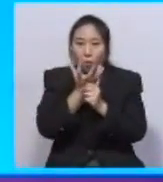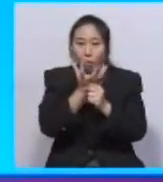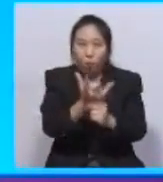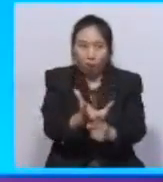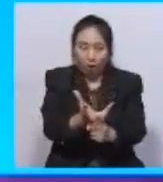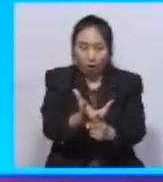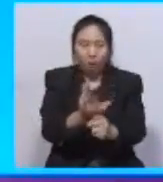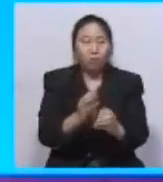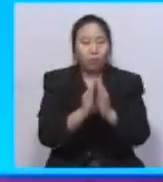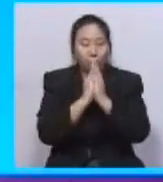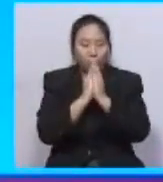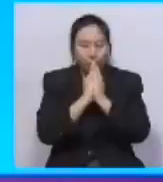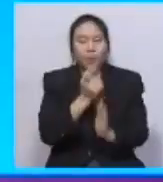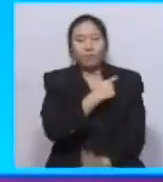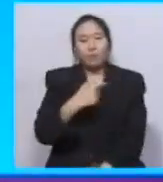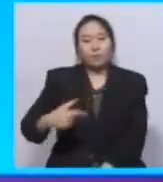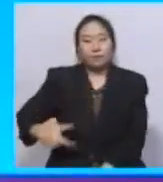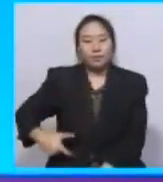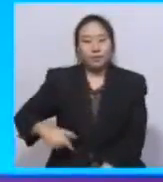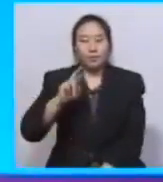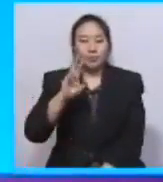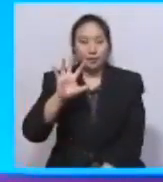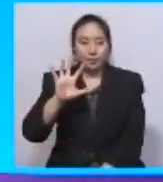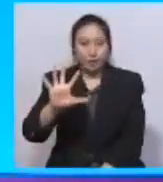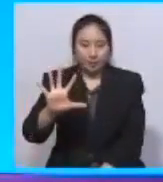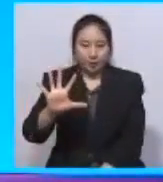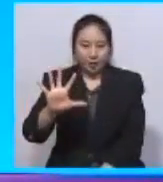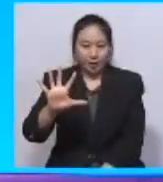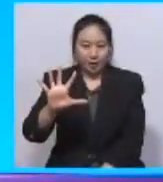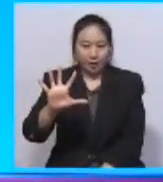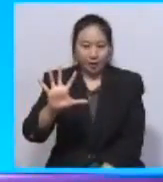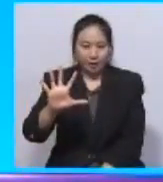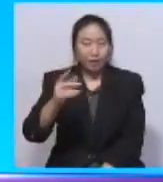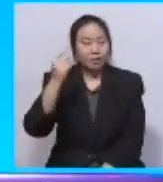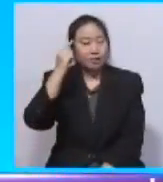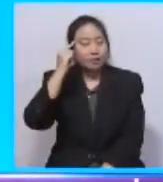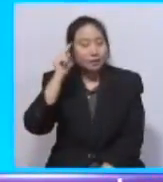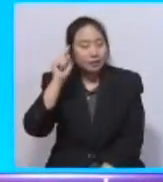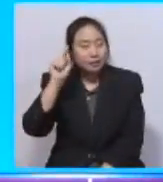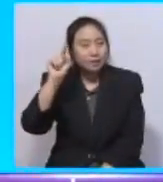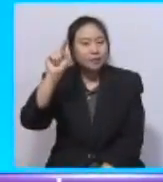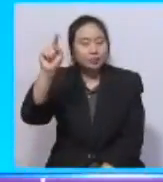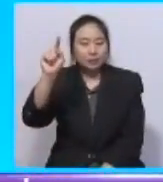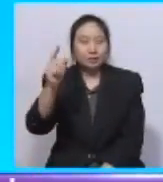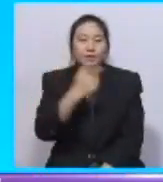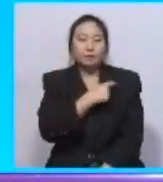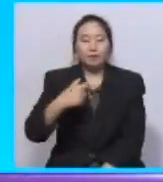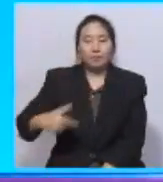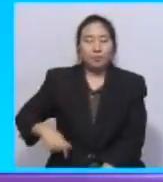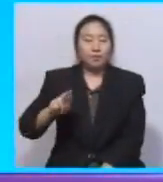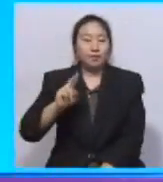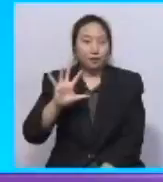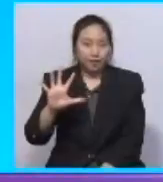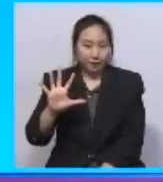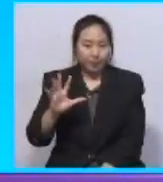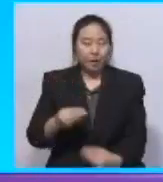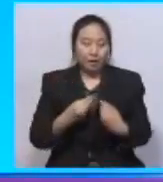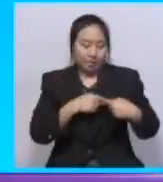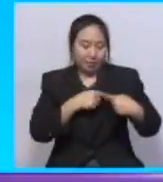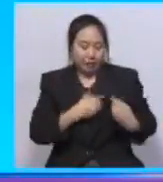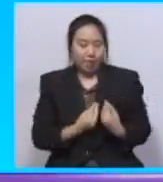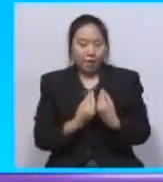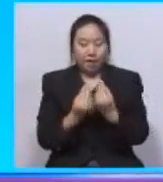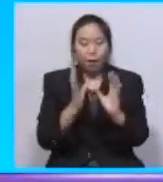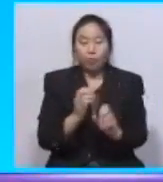ายราชสักการะพระบาทสมเด็จพระจุลจอมเกล้าเจ้าอยู่หัวเพื่อน้อมรำลึกในพระมหากรุณาธิคุณรวมทั้งสร้างขวัญ